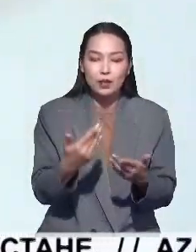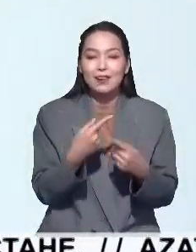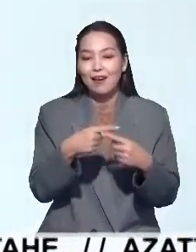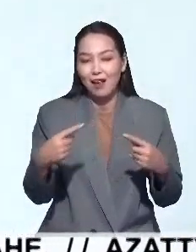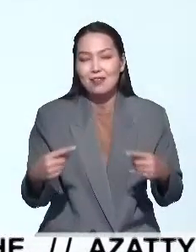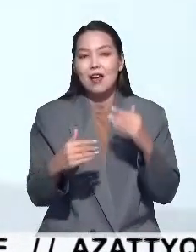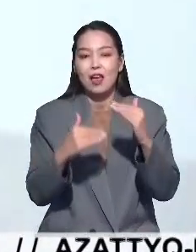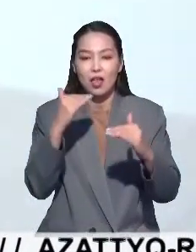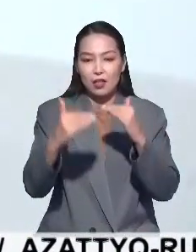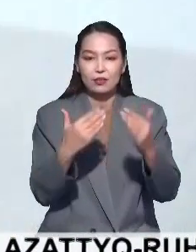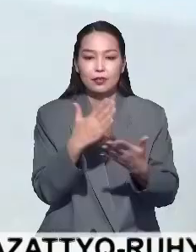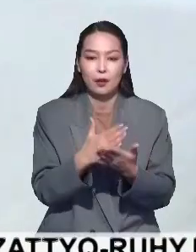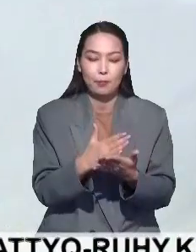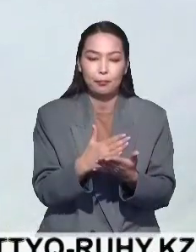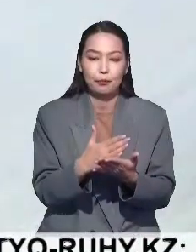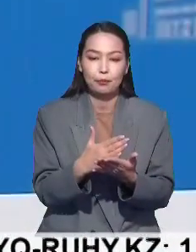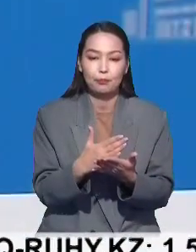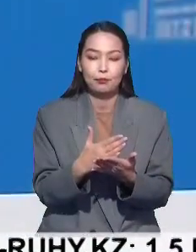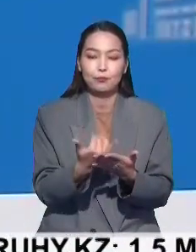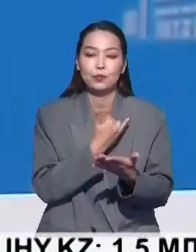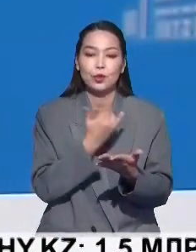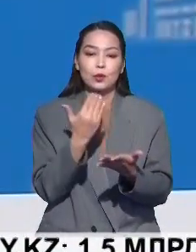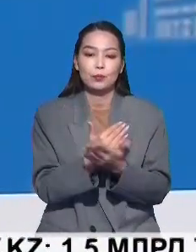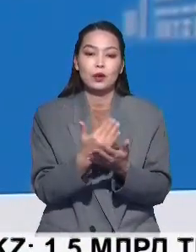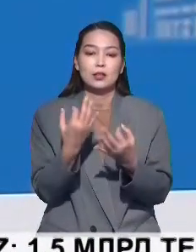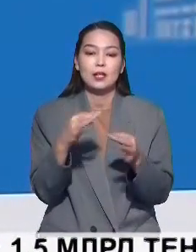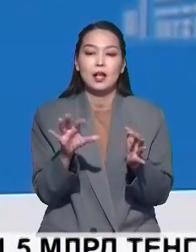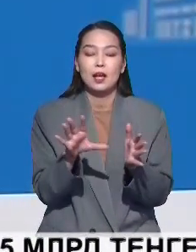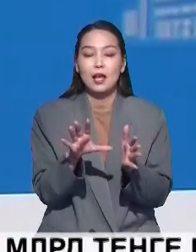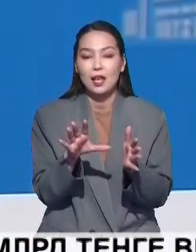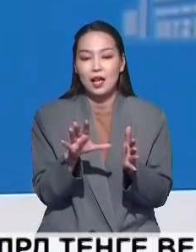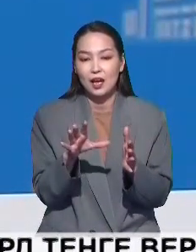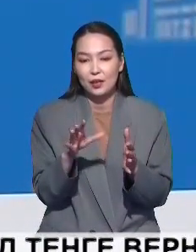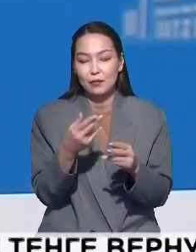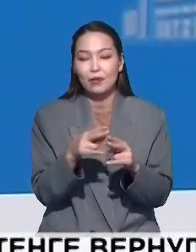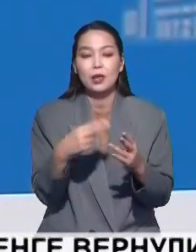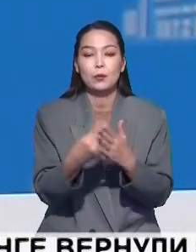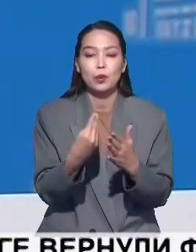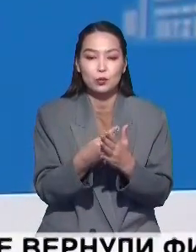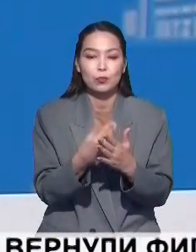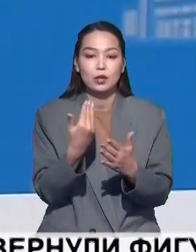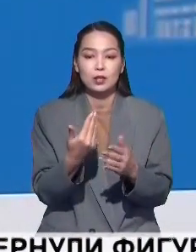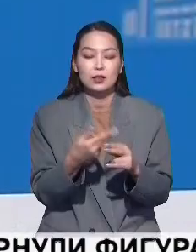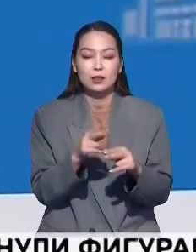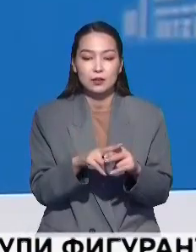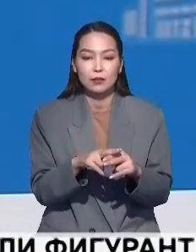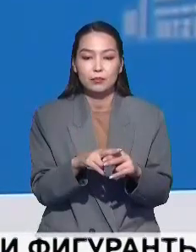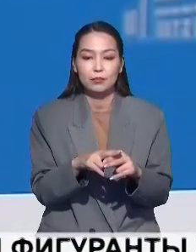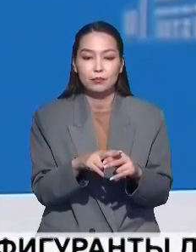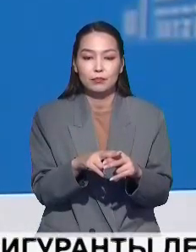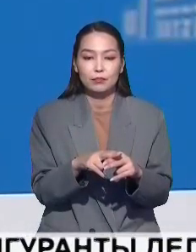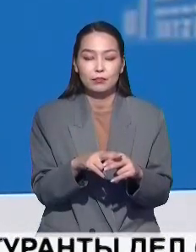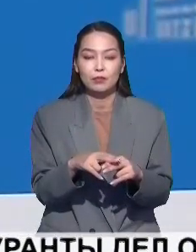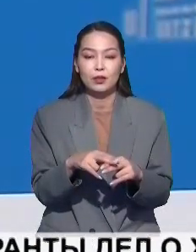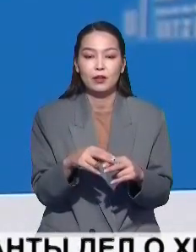этапах. У нас уже выдано разрешение для южнокорейского финансового холдинга BNK Finance Financial